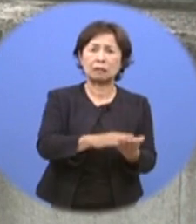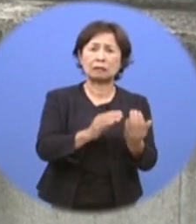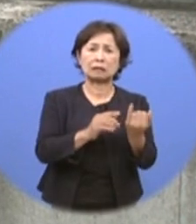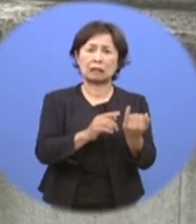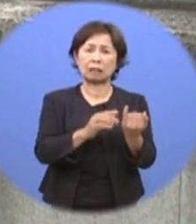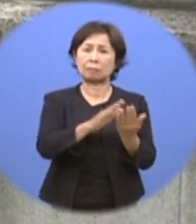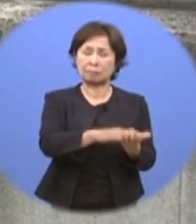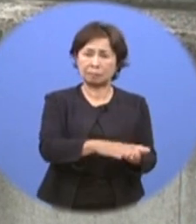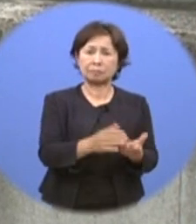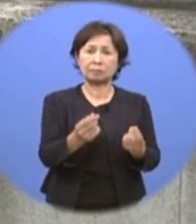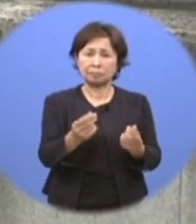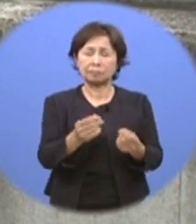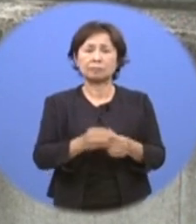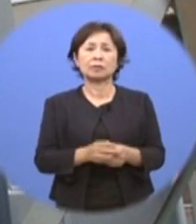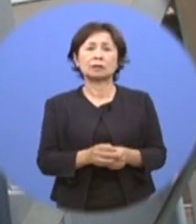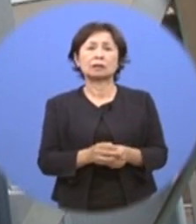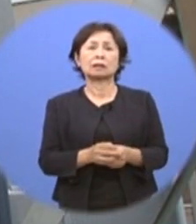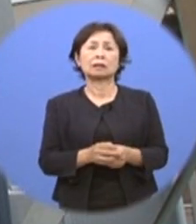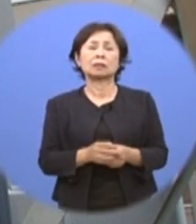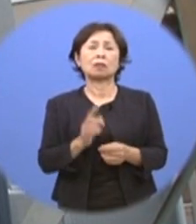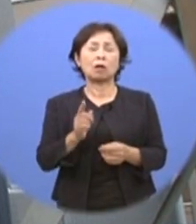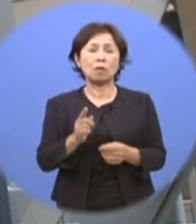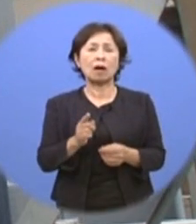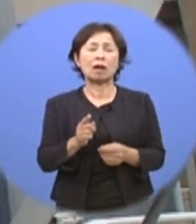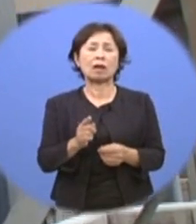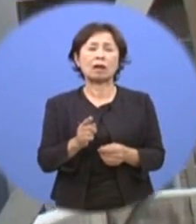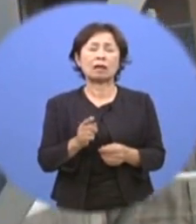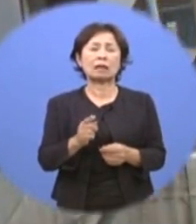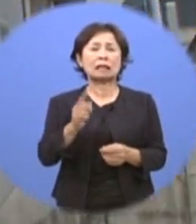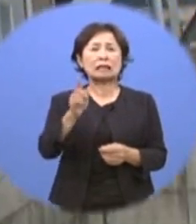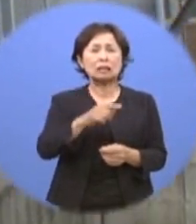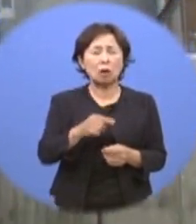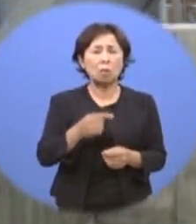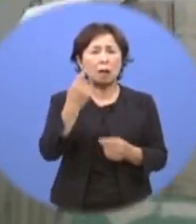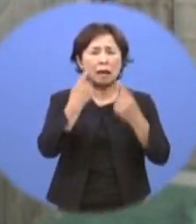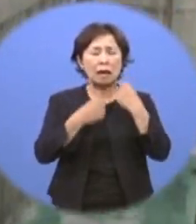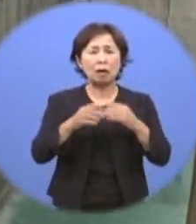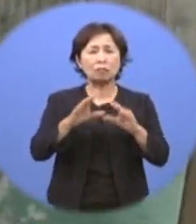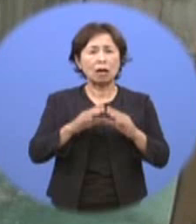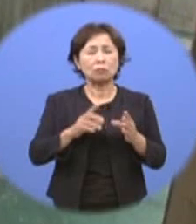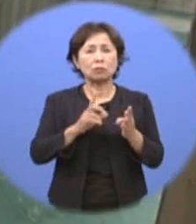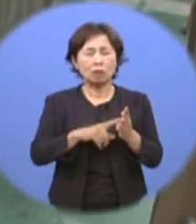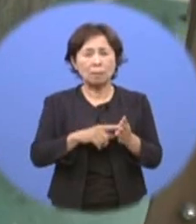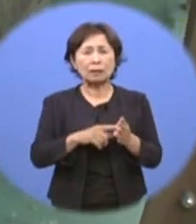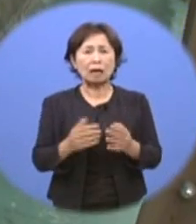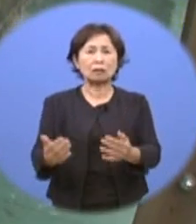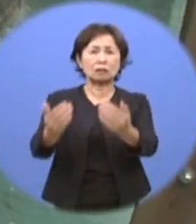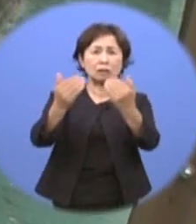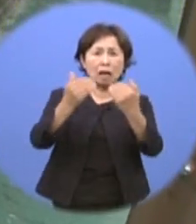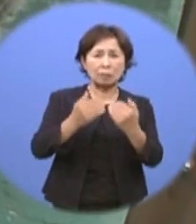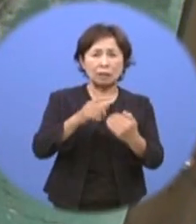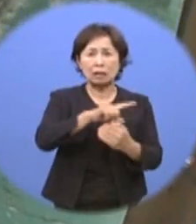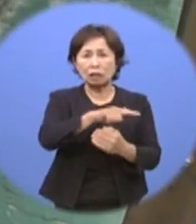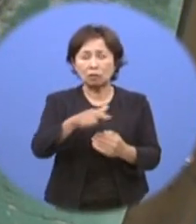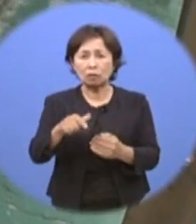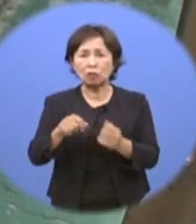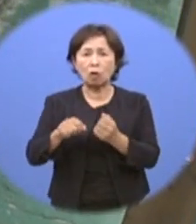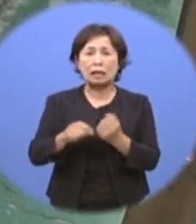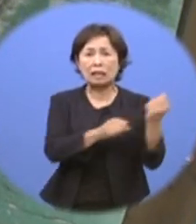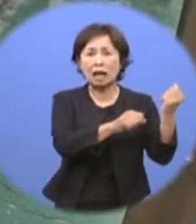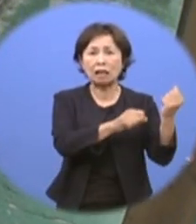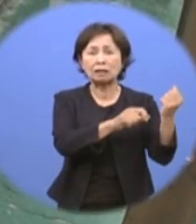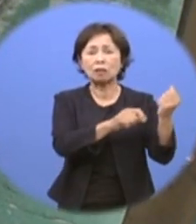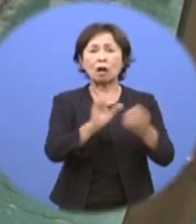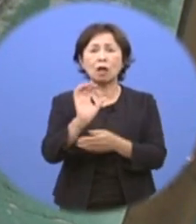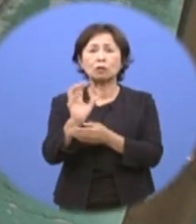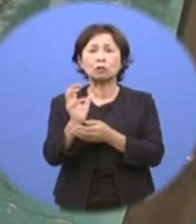。ブロック塀の倒壊は人的被害はもとより、津波などからの避難路や緊急車両の通路